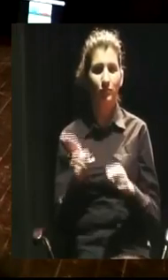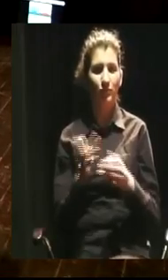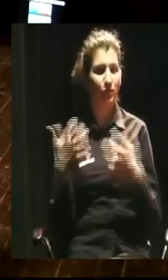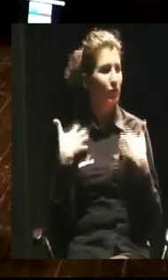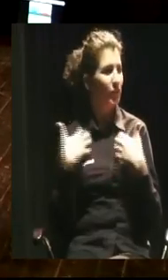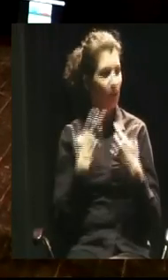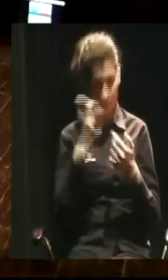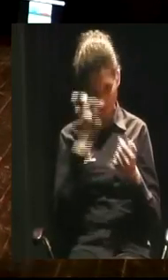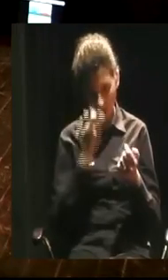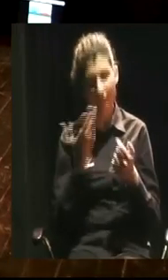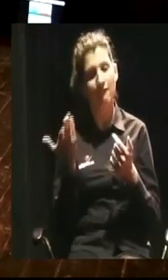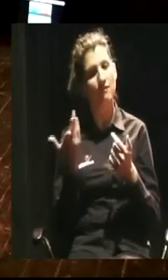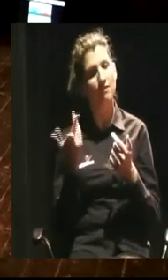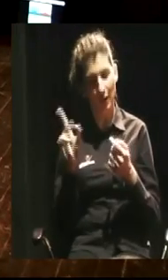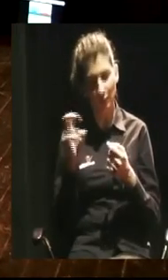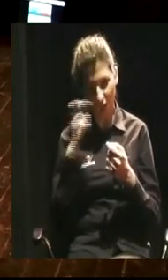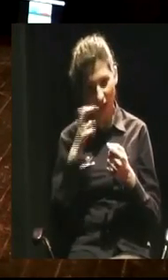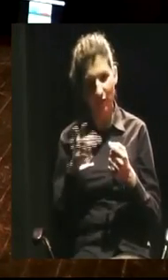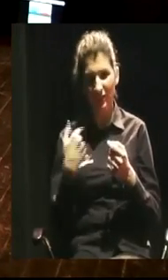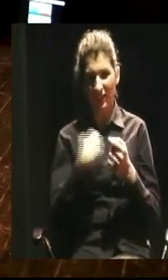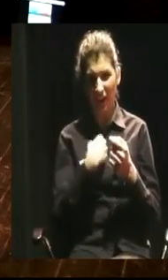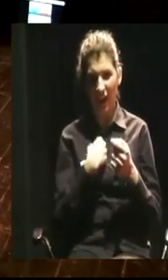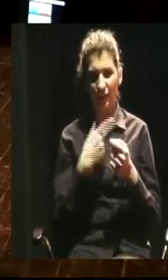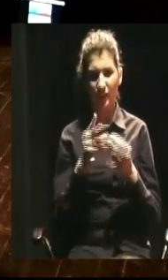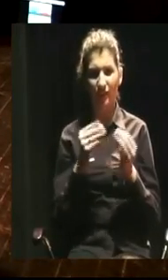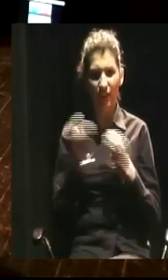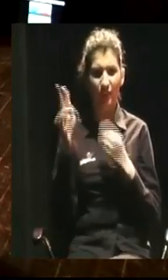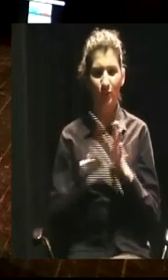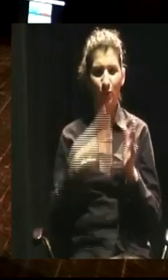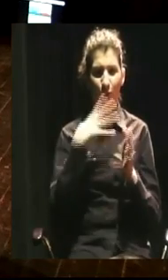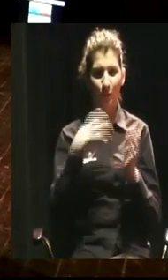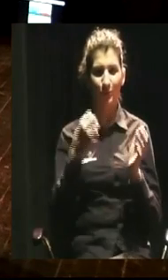To ciekawe. Czyli to ja jest większe niż dusza.